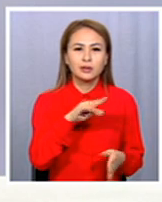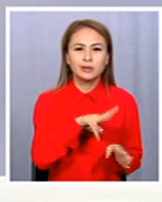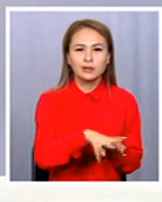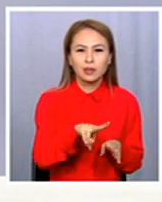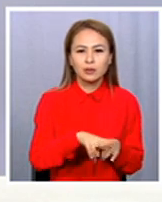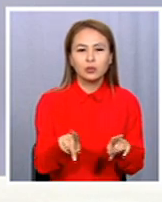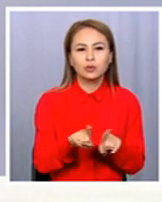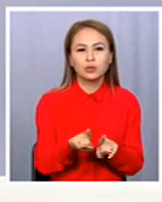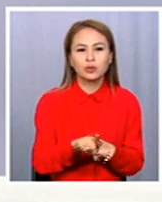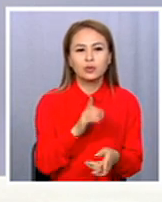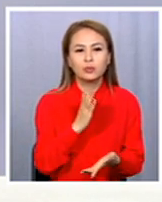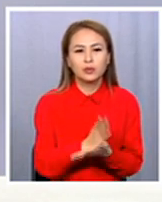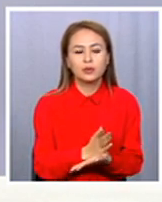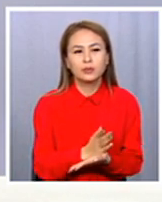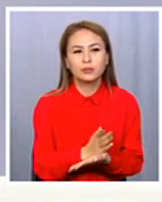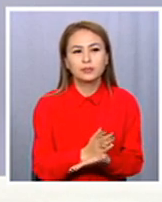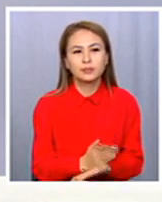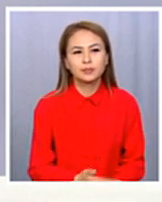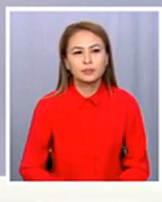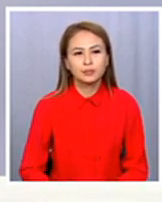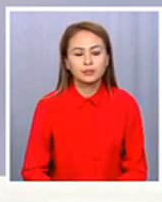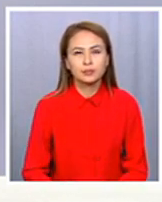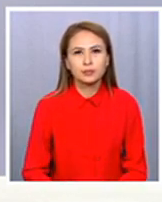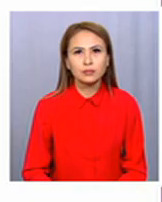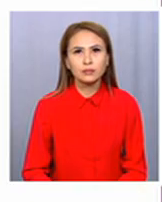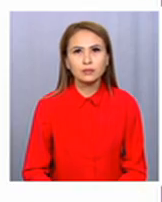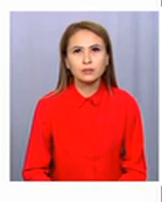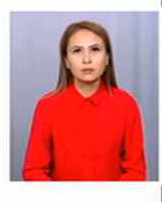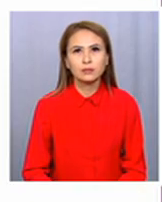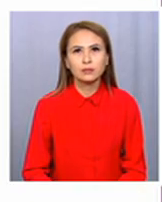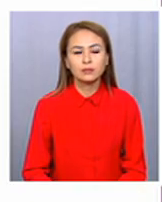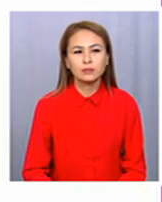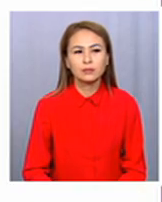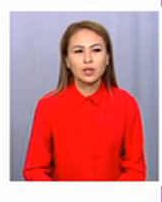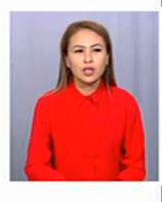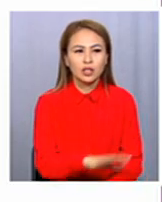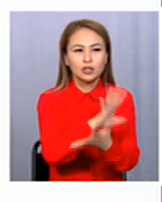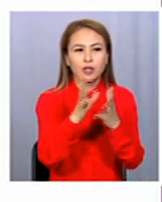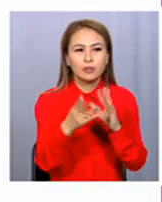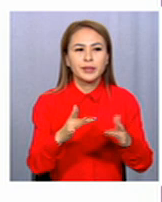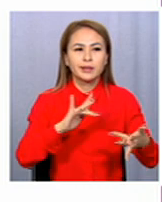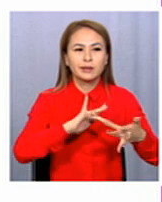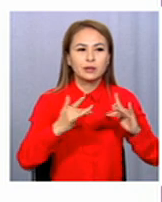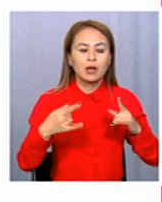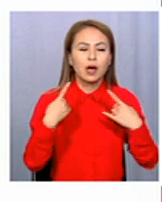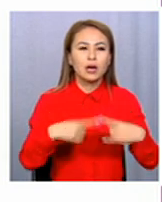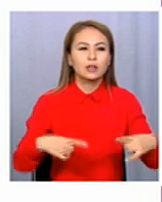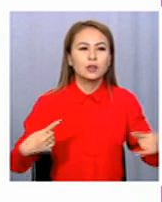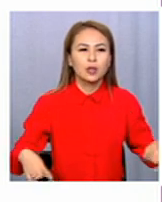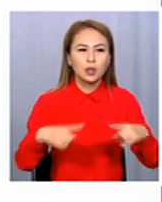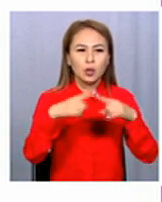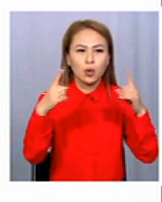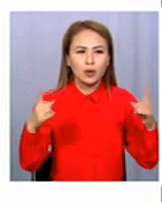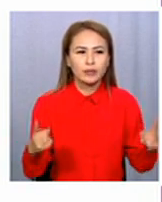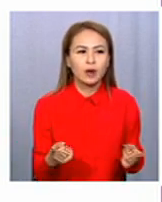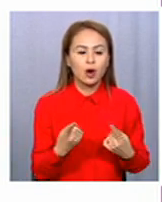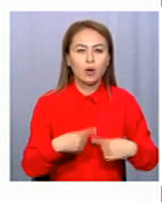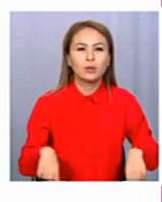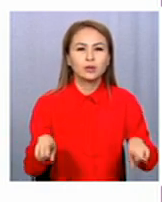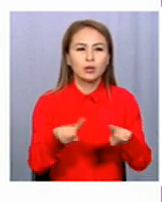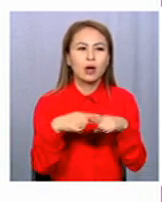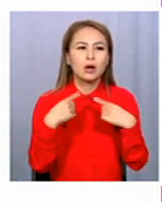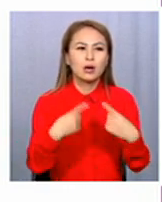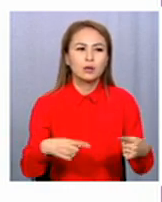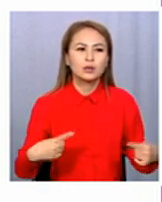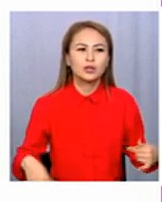жақтары бар екенін ескерттік. Сонда қалай? Жалпы интернет әр түрлі географиялық аумақтағы алуан